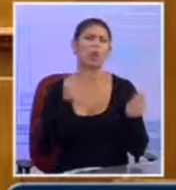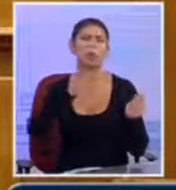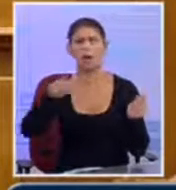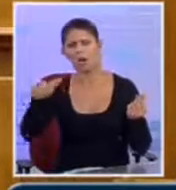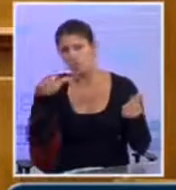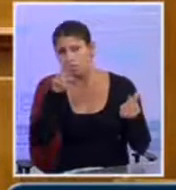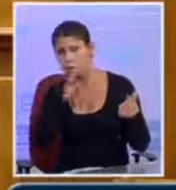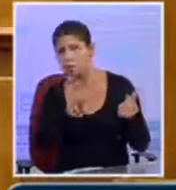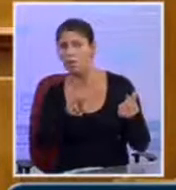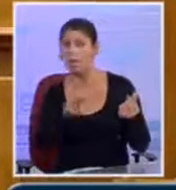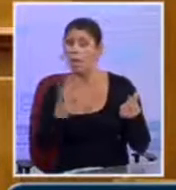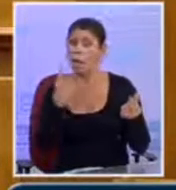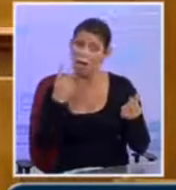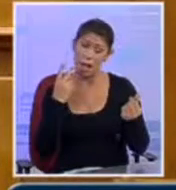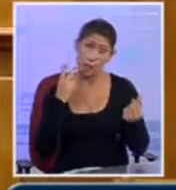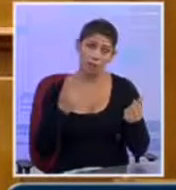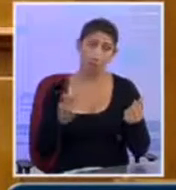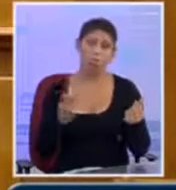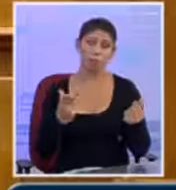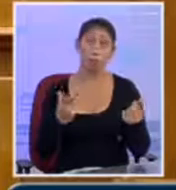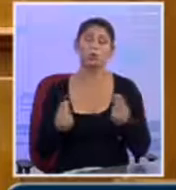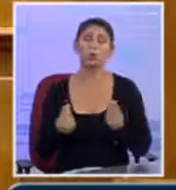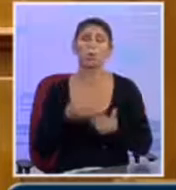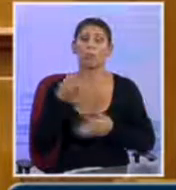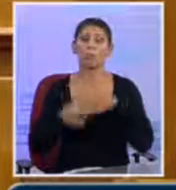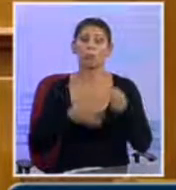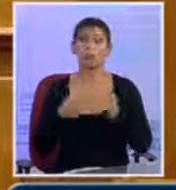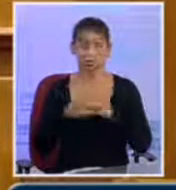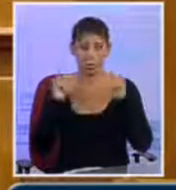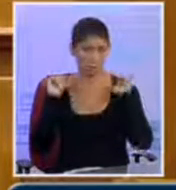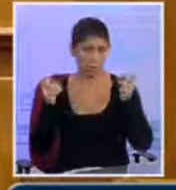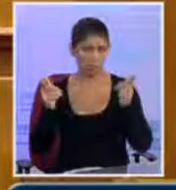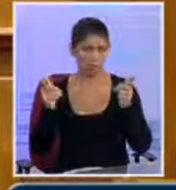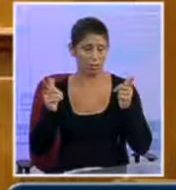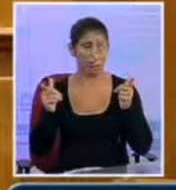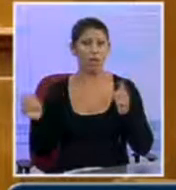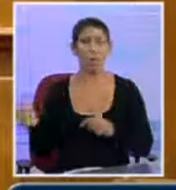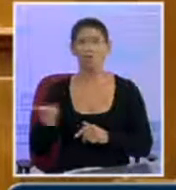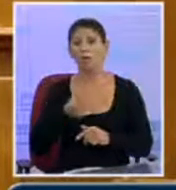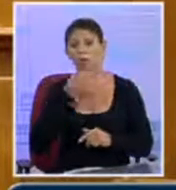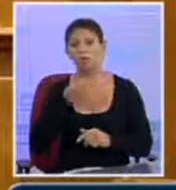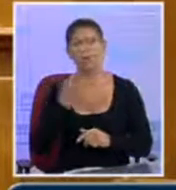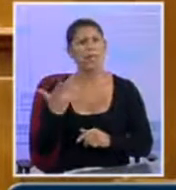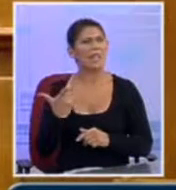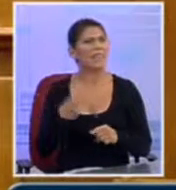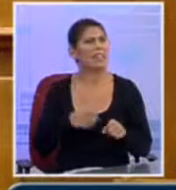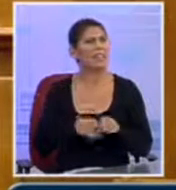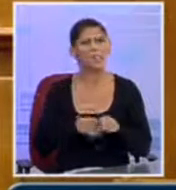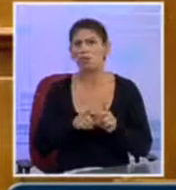αν κρίνουμε τουλάχιστον από τις τοποθετήσεις αξιωματικής αντιπολίτευσης, οι οποίες όμως δεν εδράζονται σε